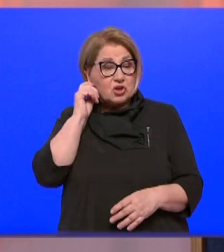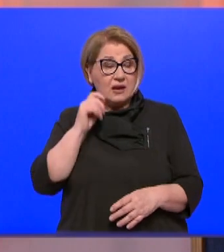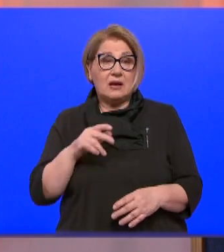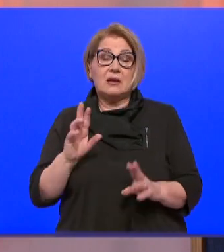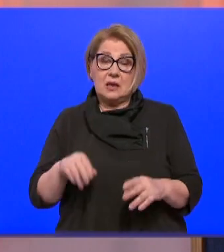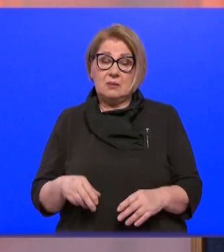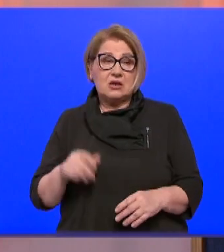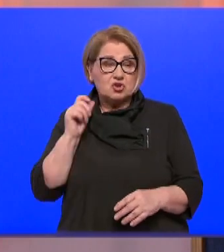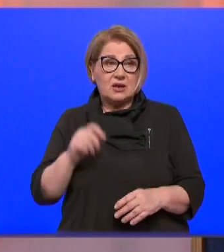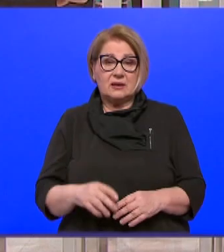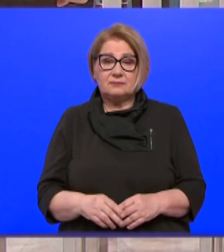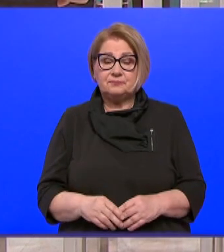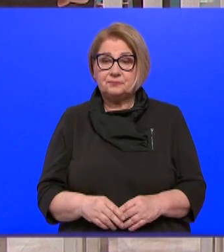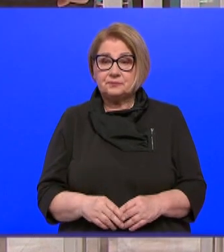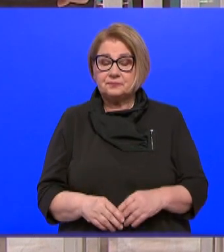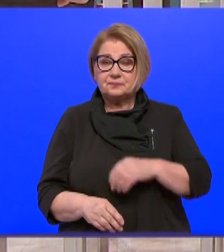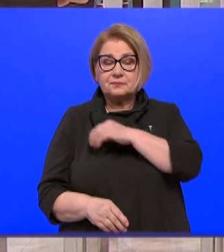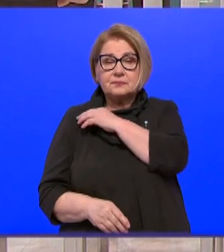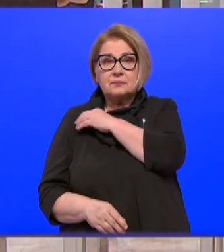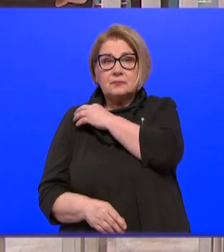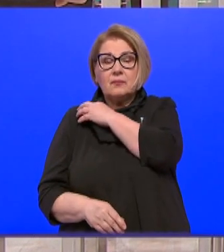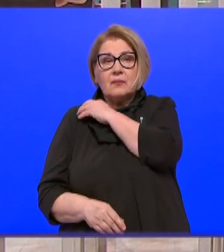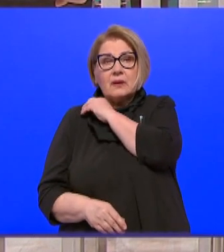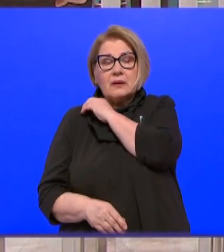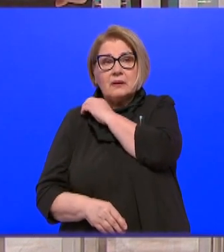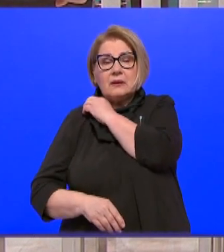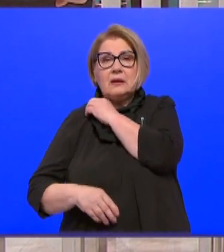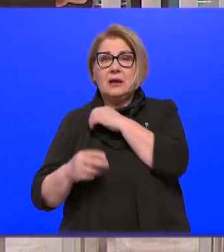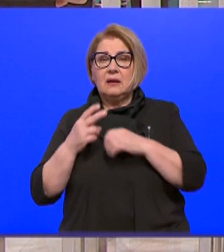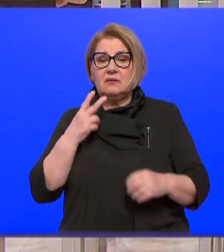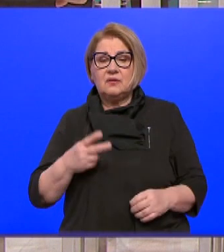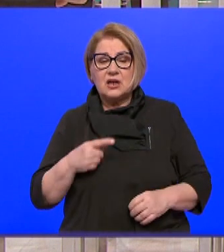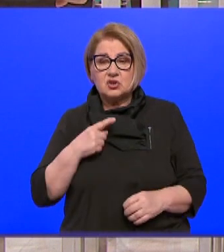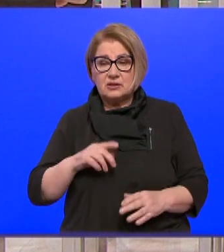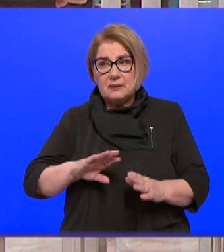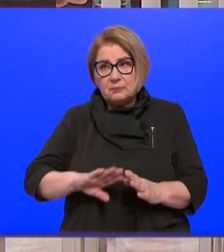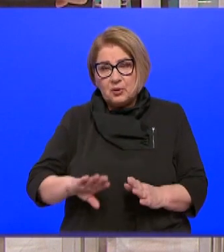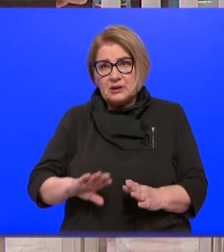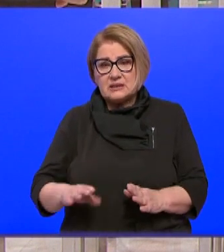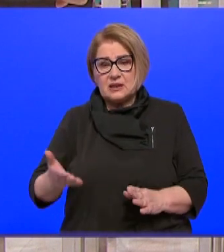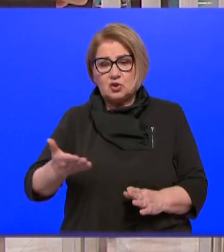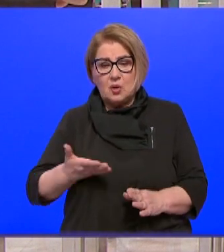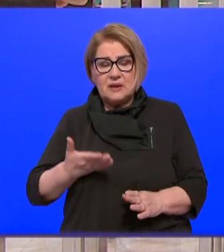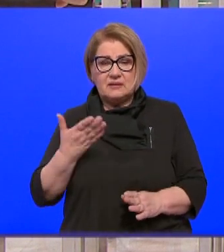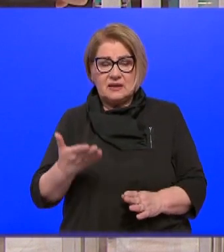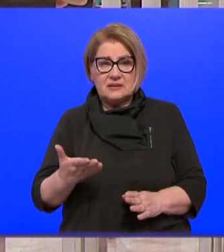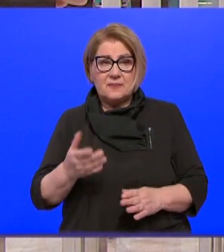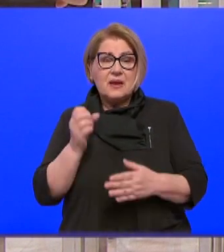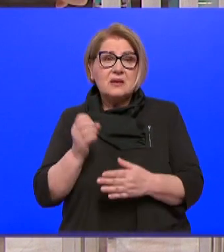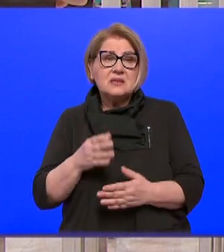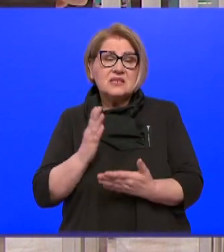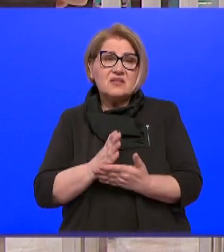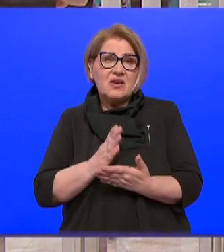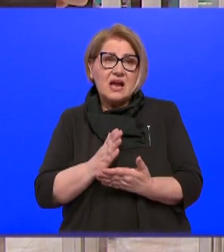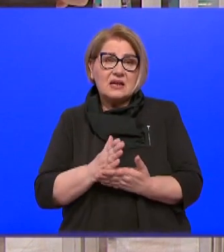Tako, zastupljene. Ali važno je ovo, poniznost naših dobitnica. Svaka